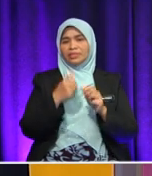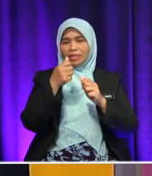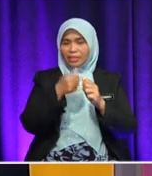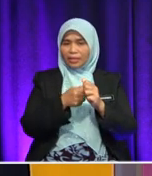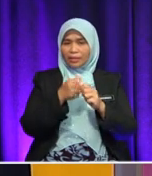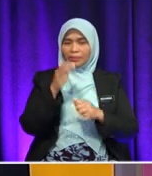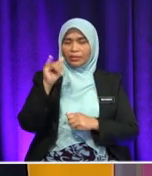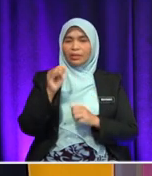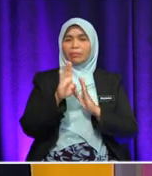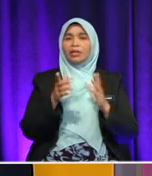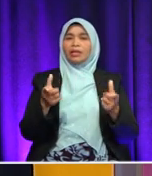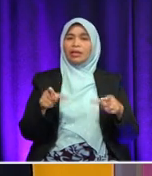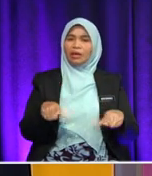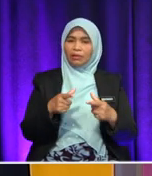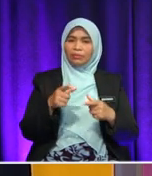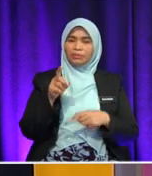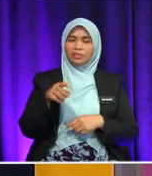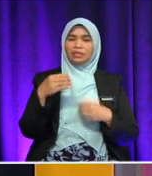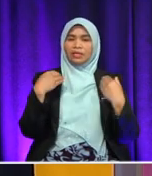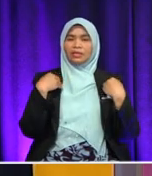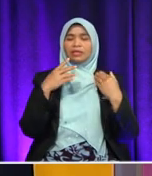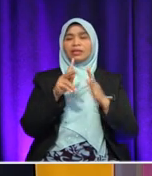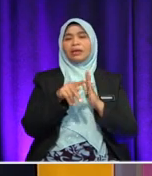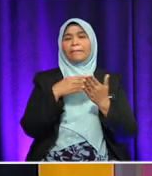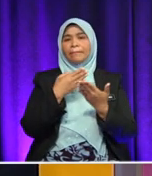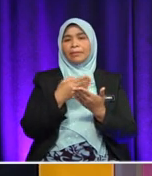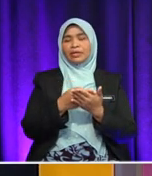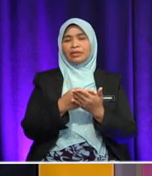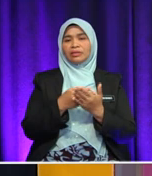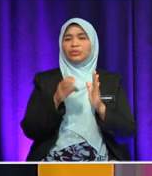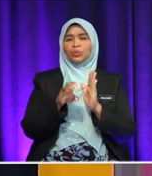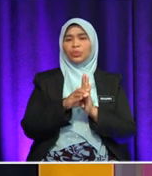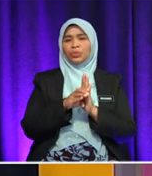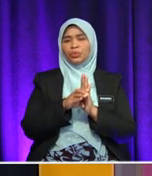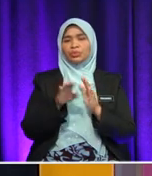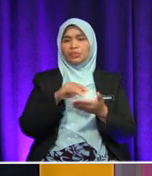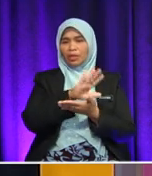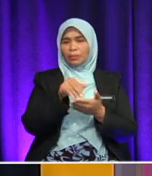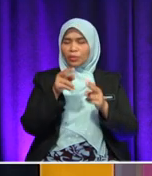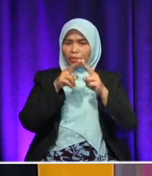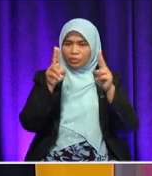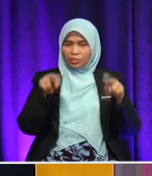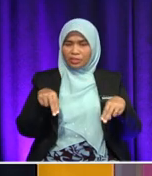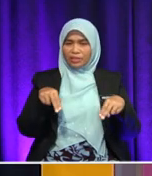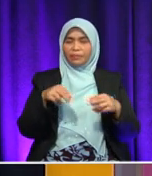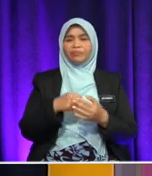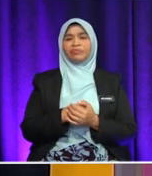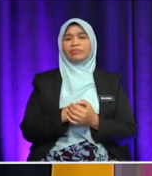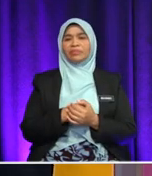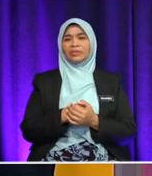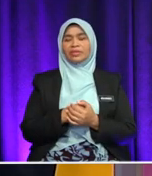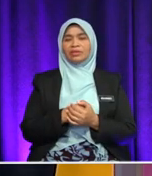di sebaliknya kematian Ujian ujian semua ujiannya ujian Panji macam